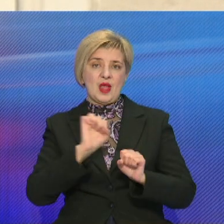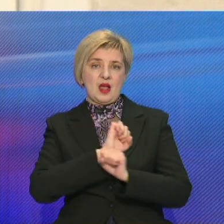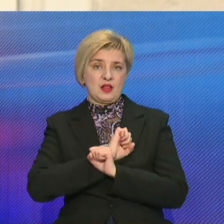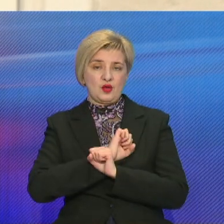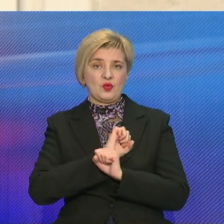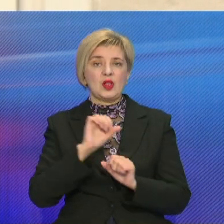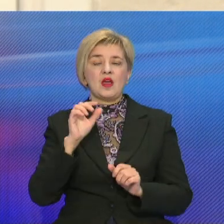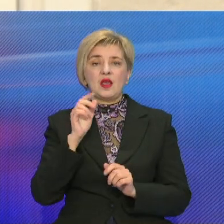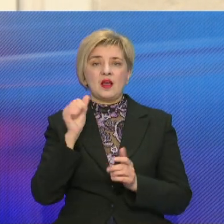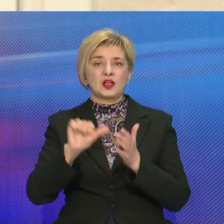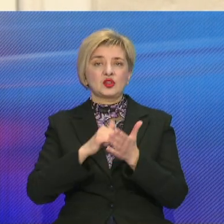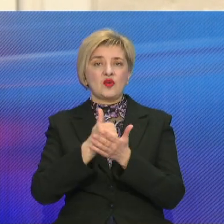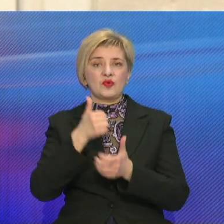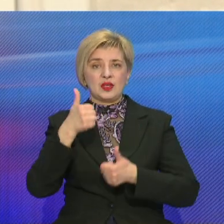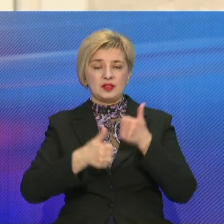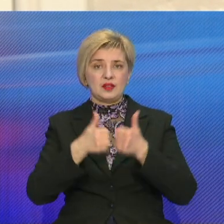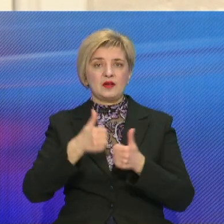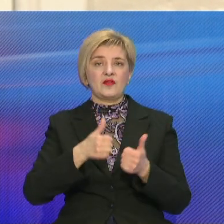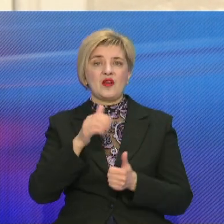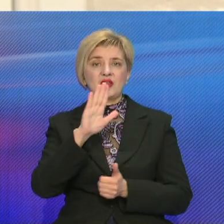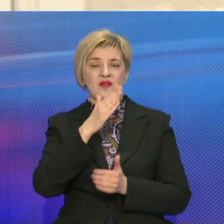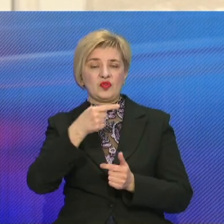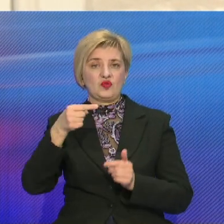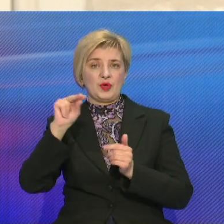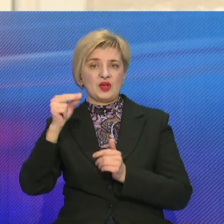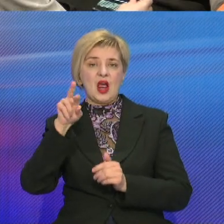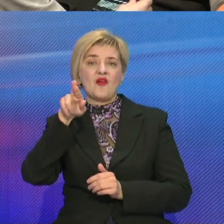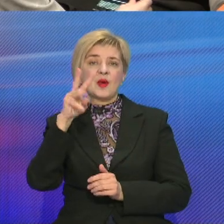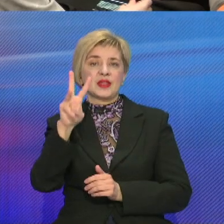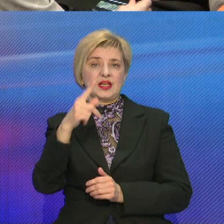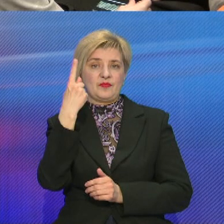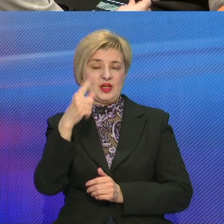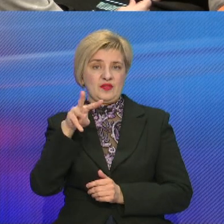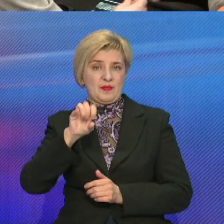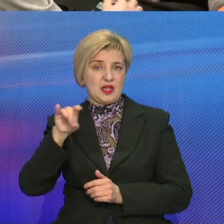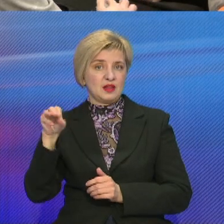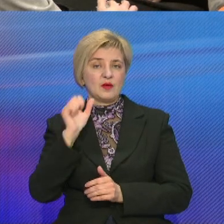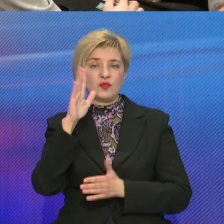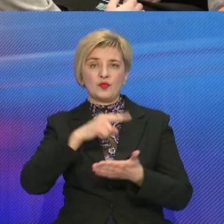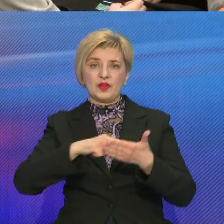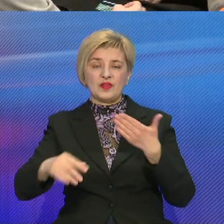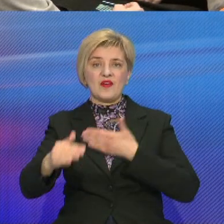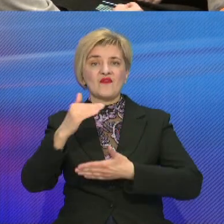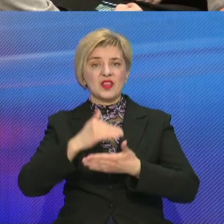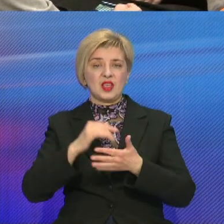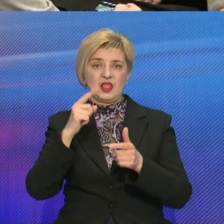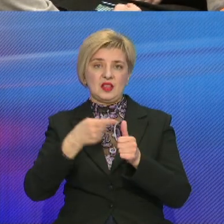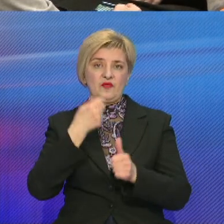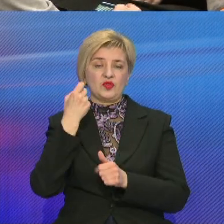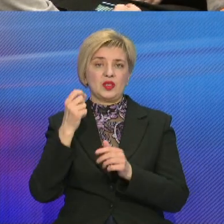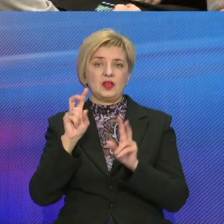каникулов. Основные испыты – завторка по четвер, а у пятницу 31 соковика подведут выники и назовут имены